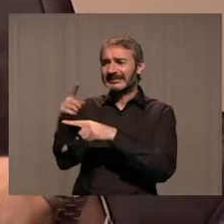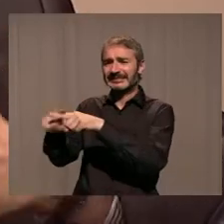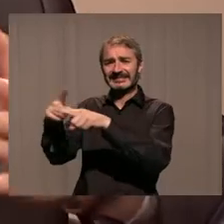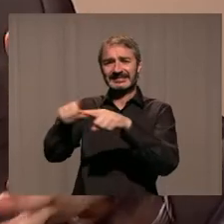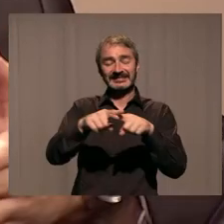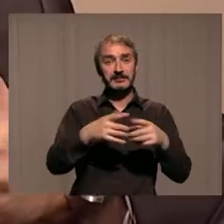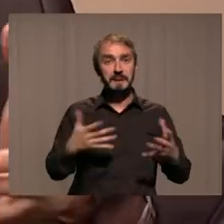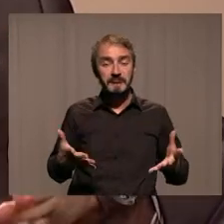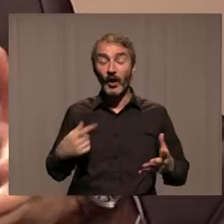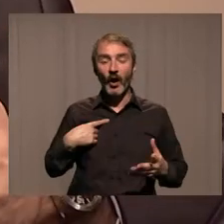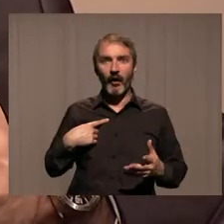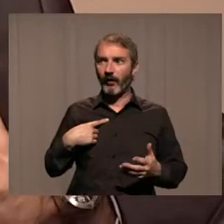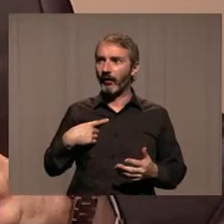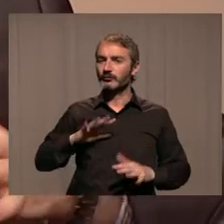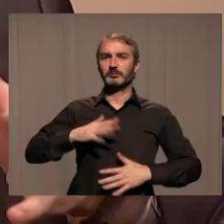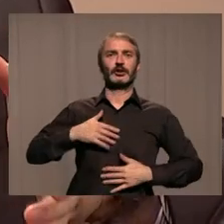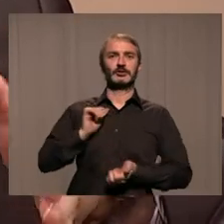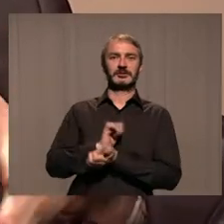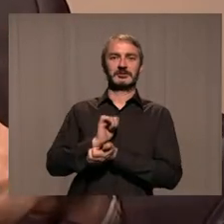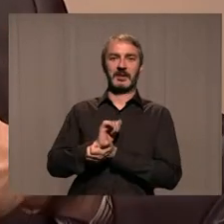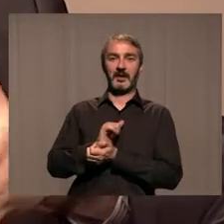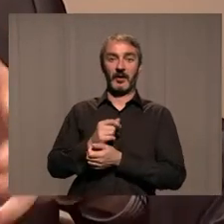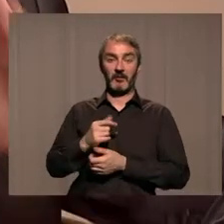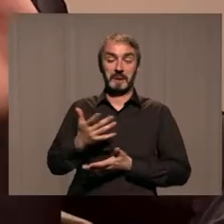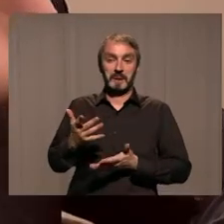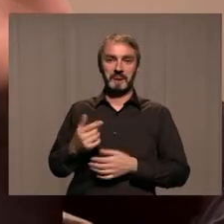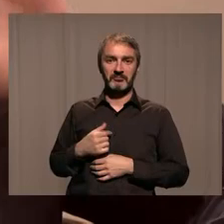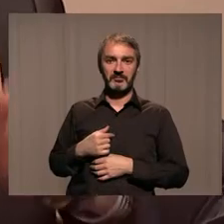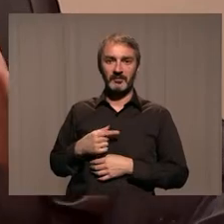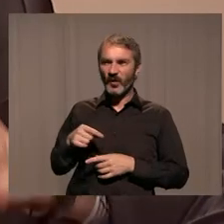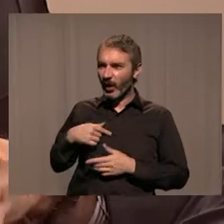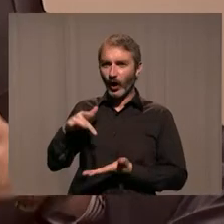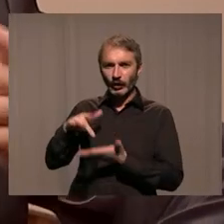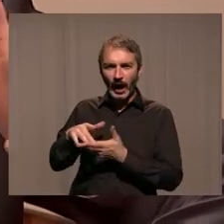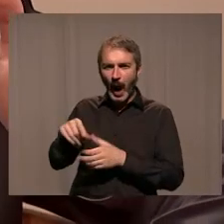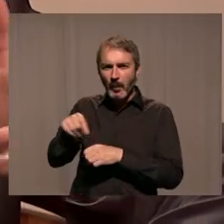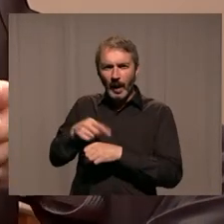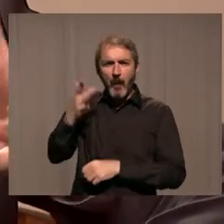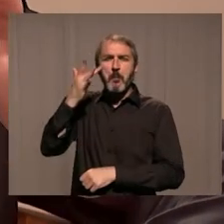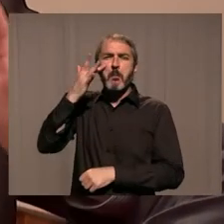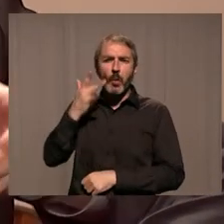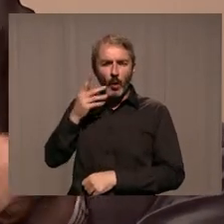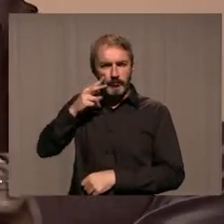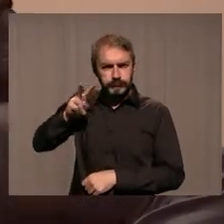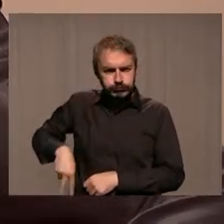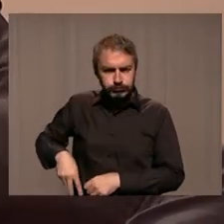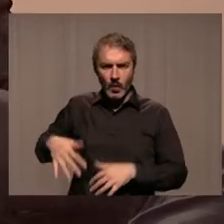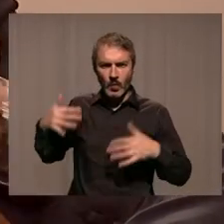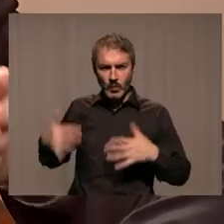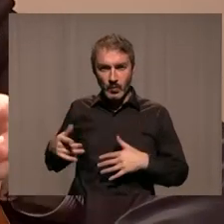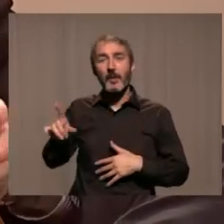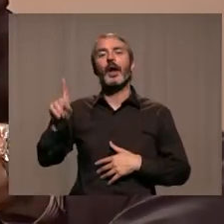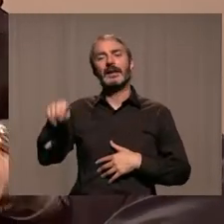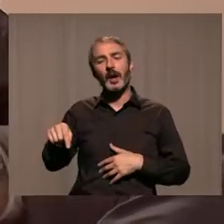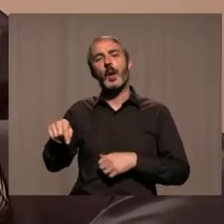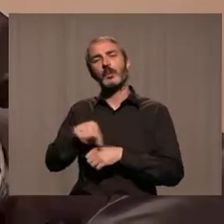potser que no m'ho esperava tant a l'entrar, sinó que m'esperava més doncs, tocar política pura, però realment el que fem, també toquem política